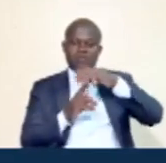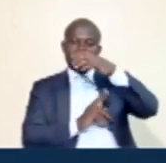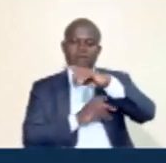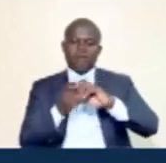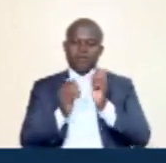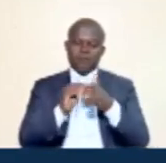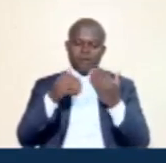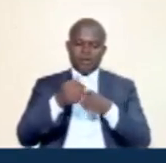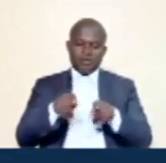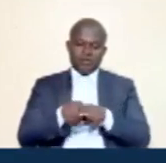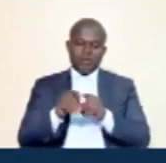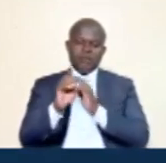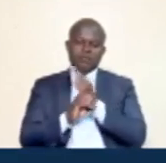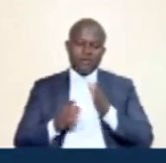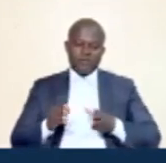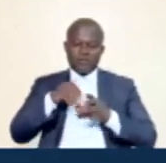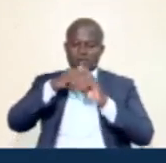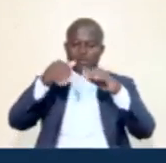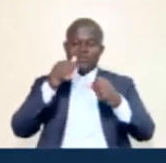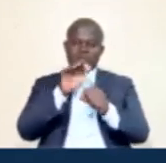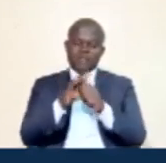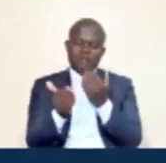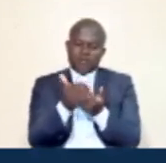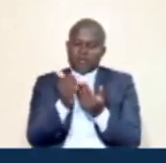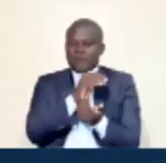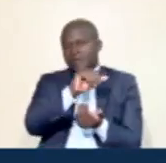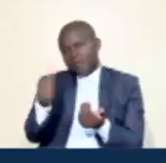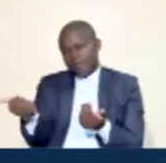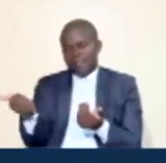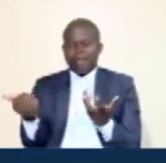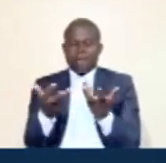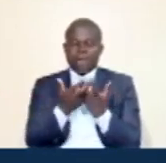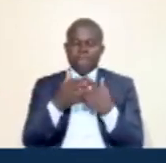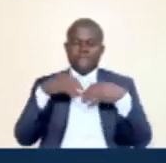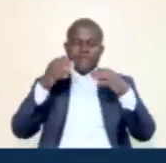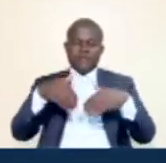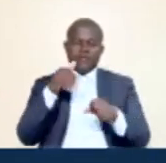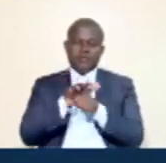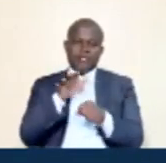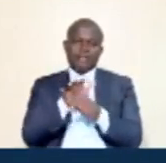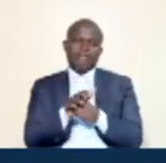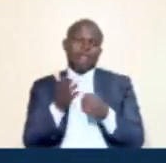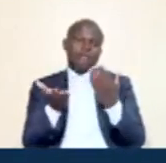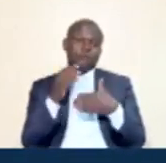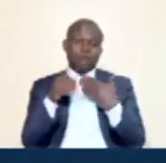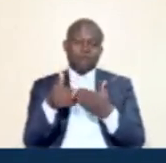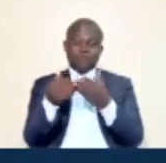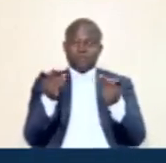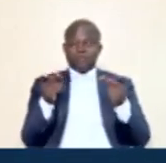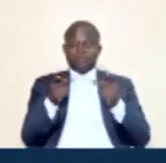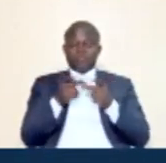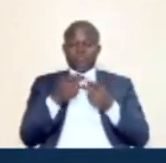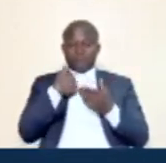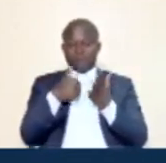nk'akarere kari mu buhinzi bwinshi n'ubworozi, hari ibibazo by'ibindi bijya bihuramo n'ubuhinzi, cyane cyane yenda aho twagiye